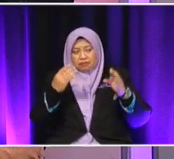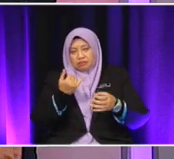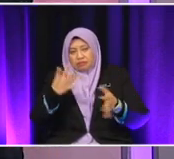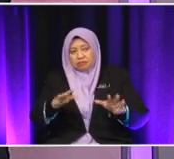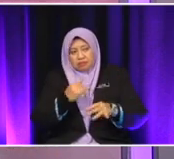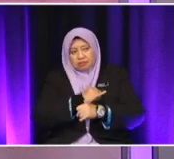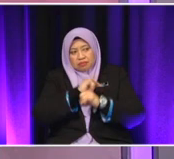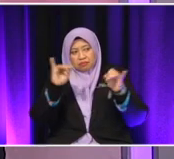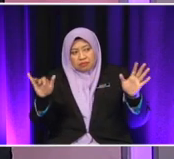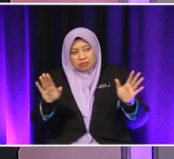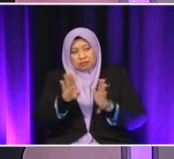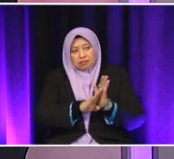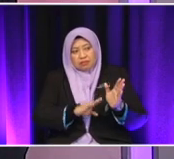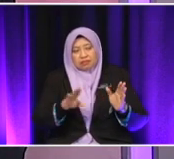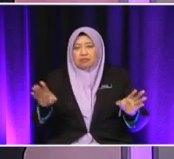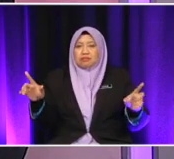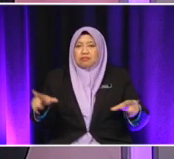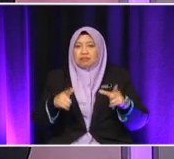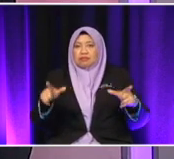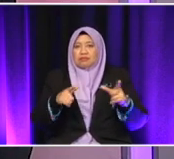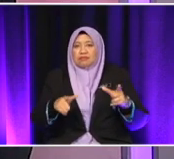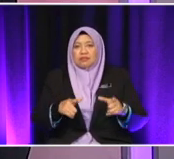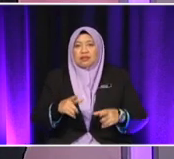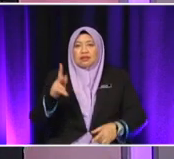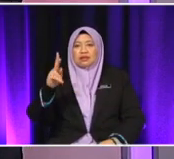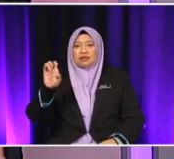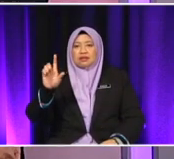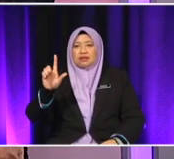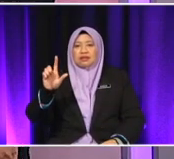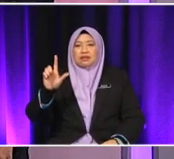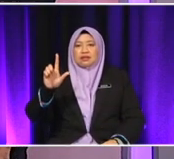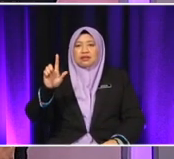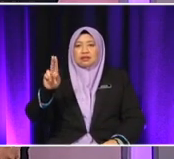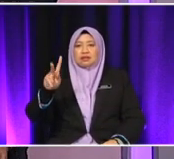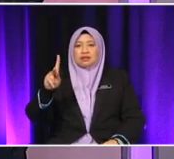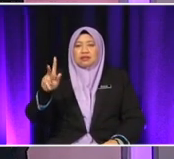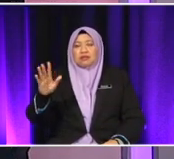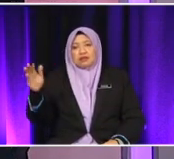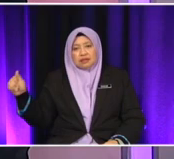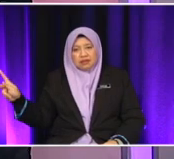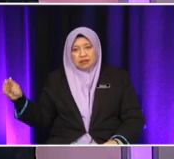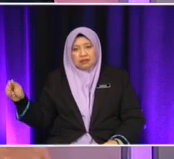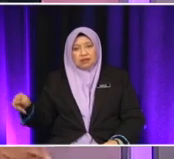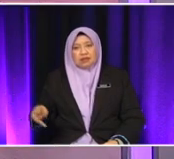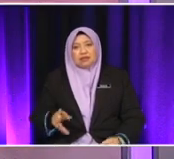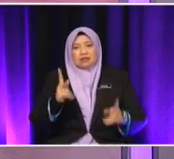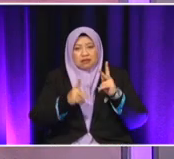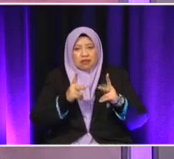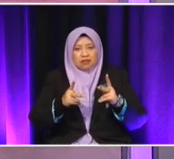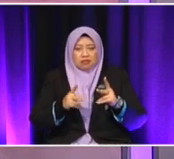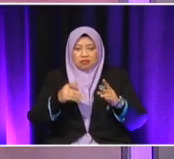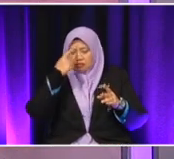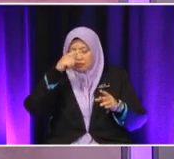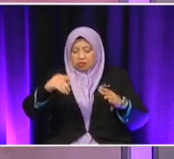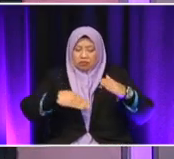berlakunya pergerakan Teluk Penawaran ke kanan untuk memaksimumkan keuntungan ya kan